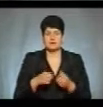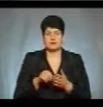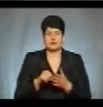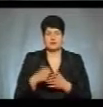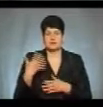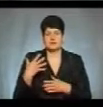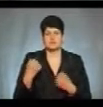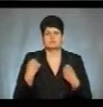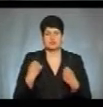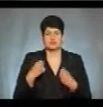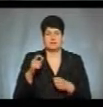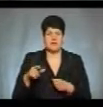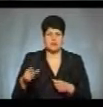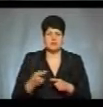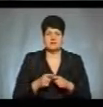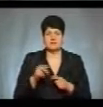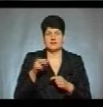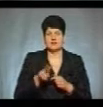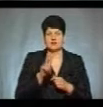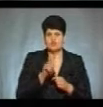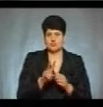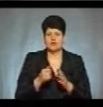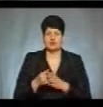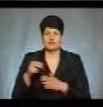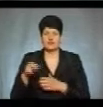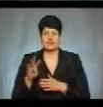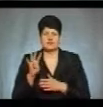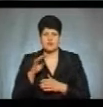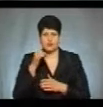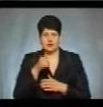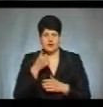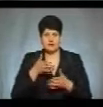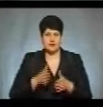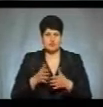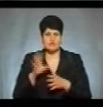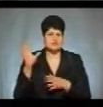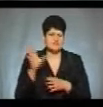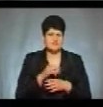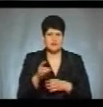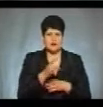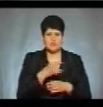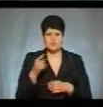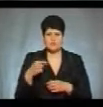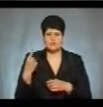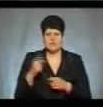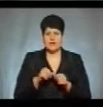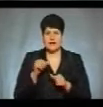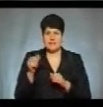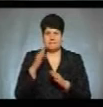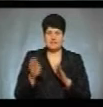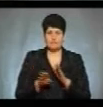50 спортсменів. Це юнаки від 2002 до 2004 років народження з усіх районів Тернопільщини, окрім